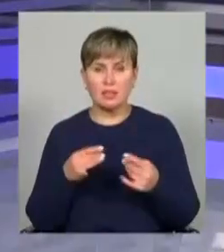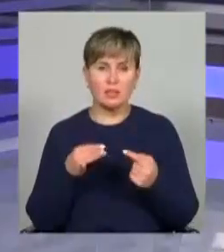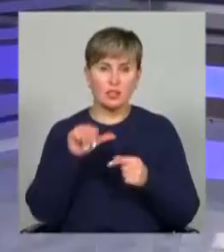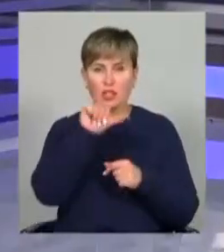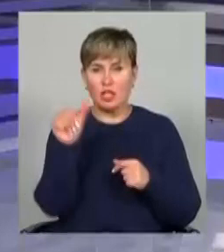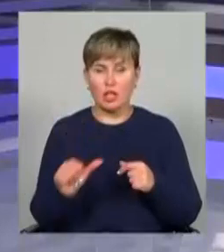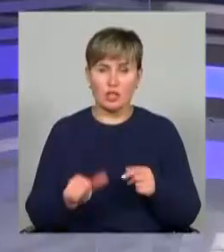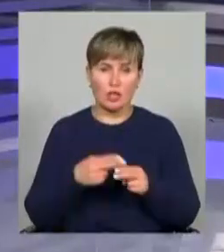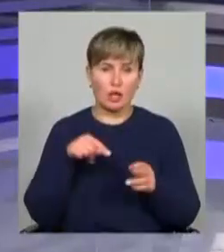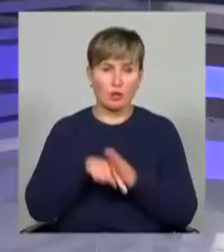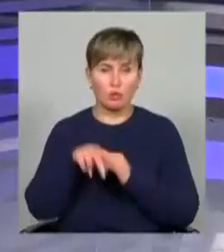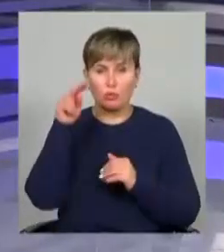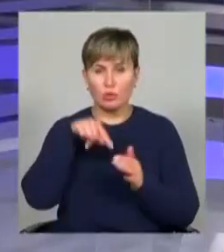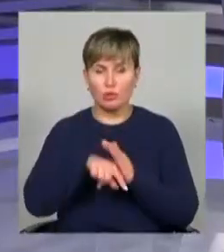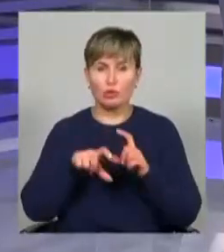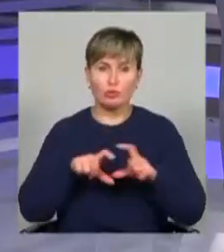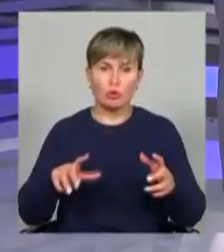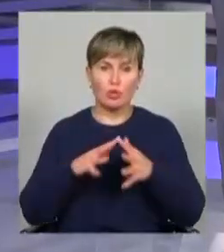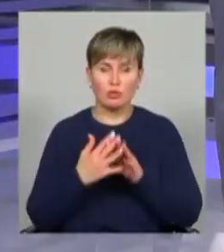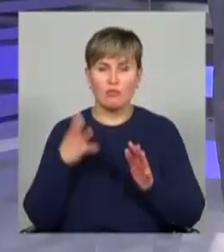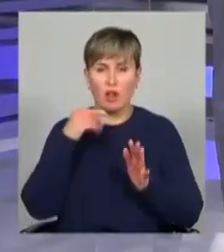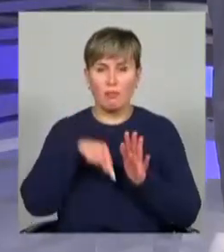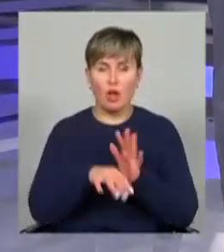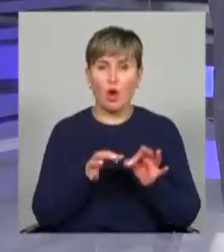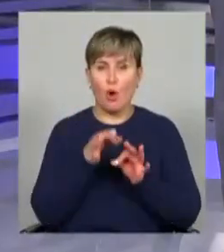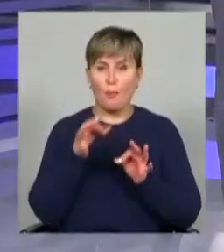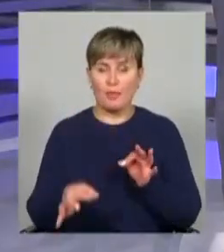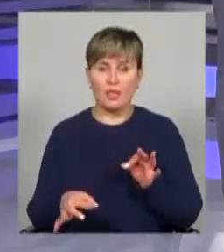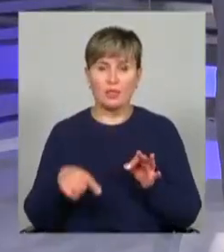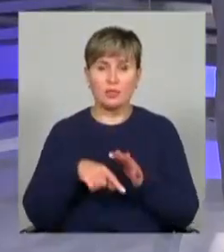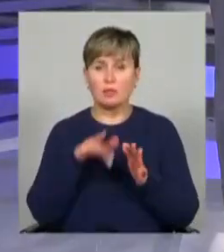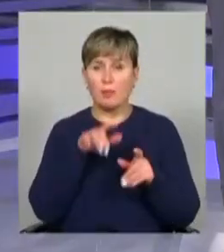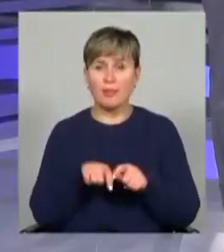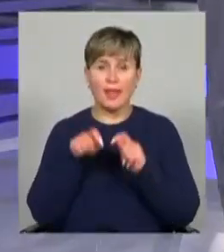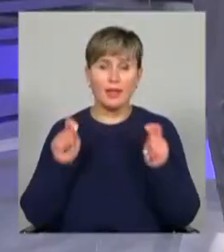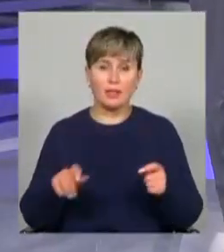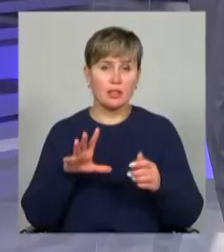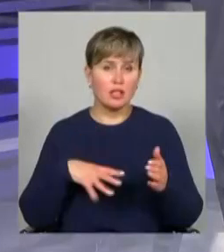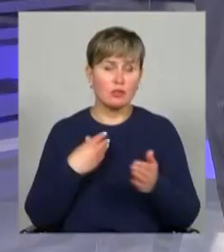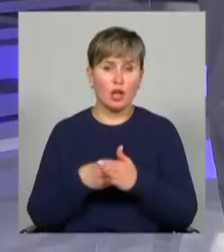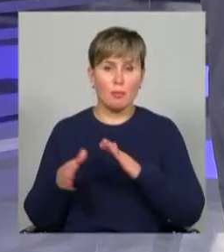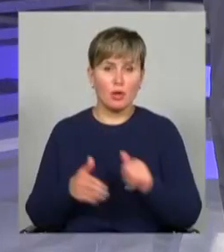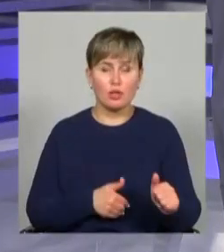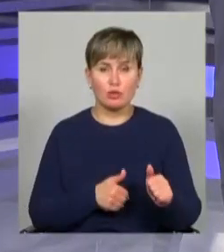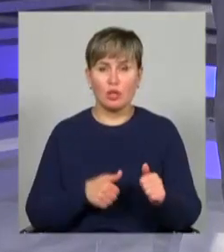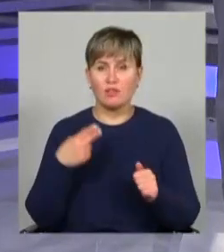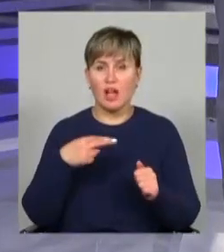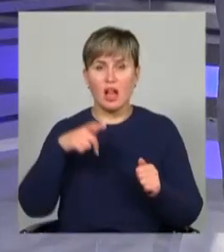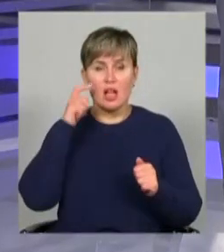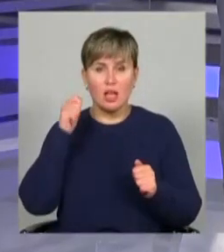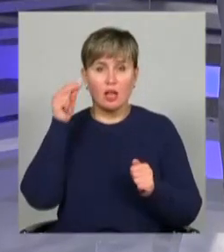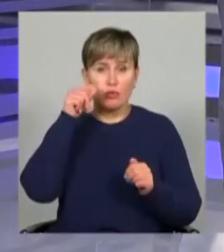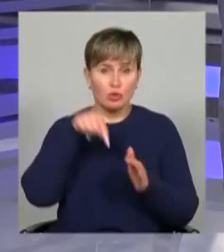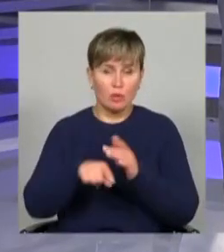которой столкнулись учащиеся одной из сельских школ в Алматинской области. С момента открытия, с тех пор прошло без малого 20 лет, в